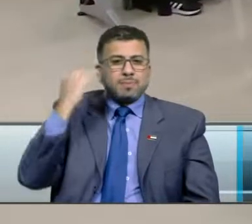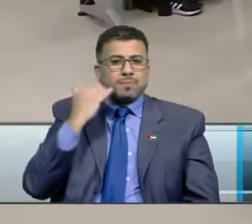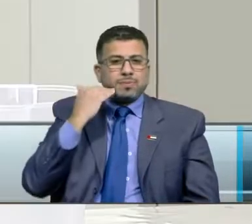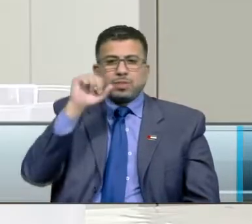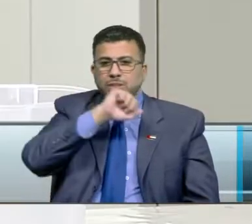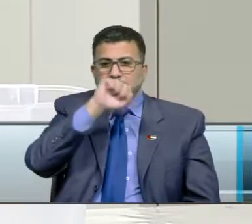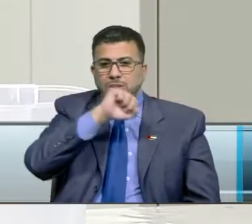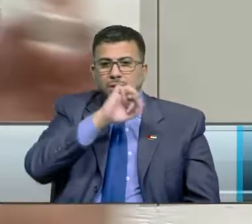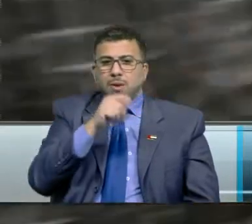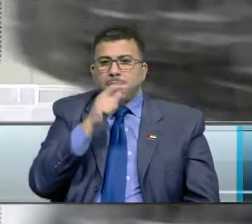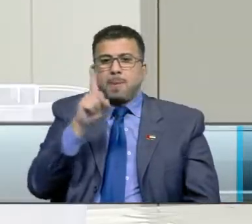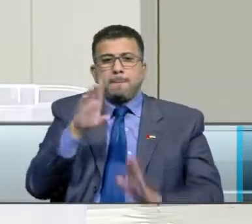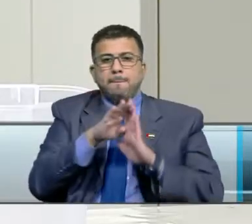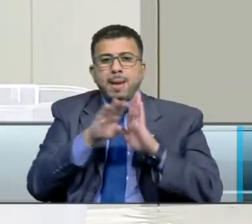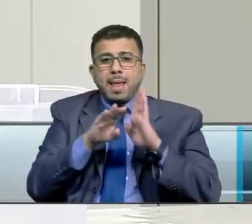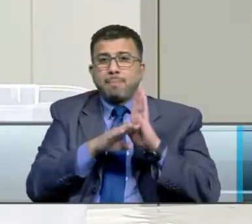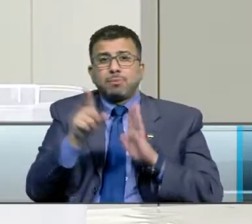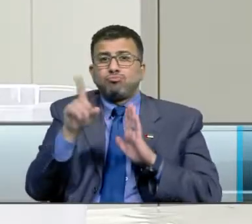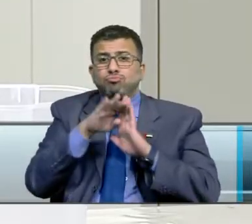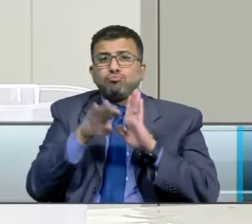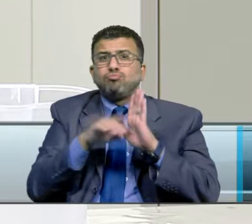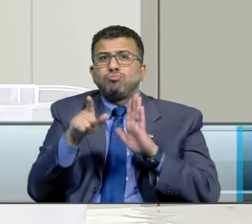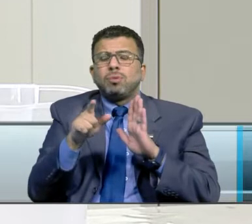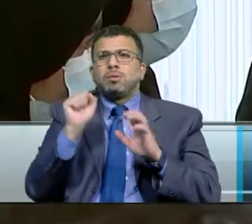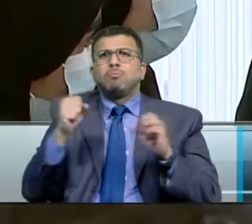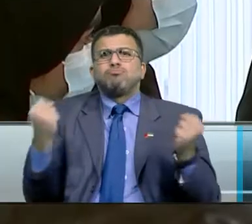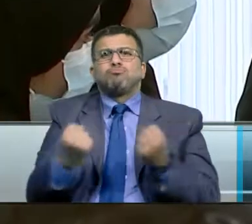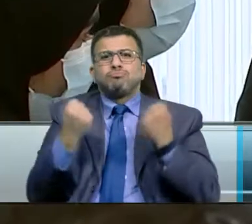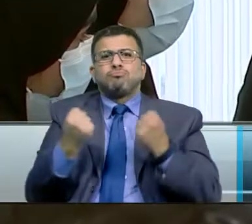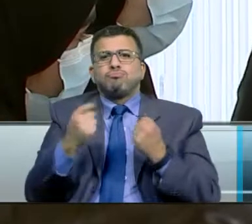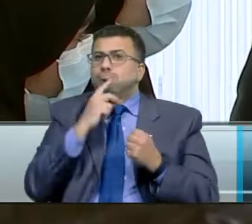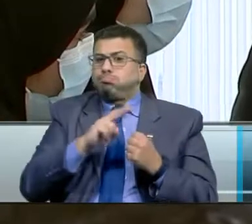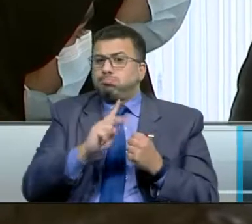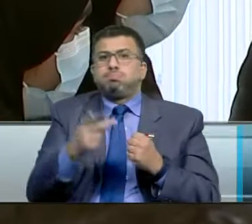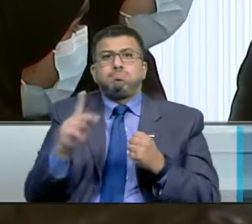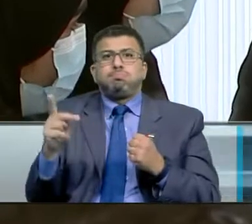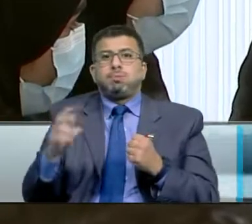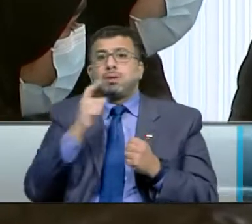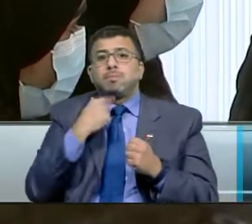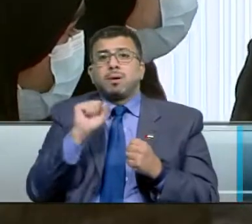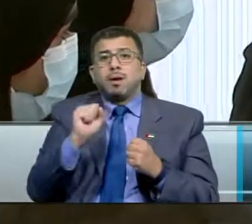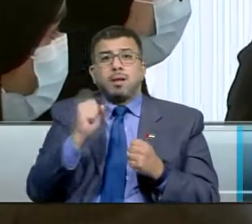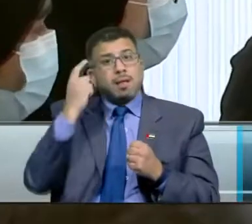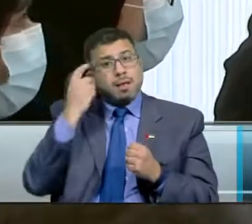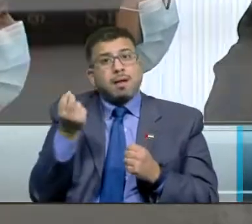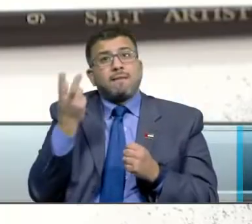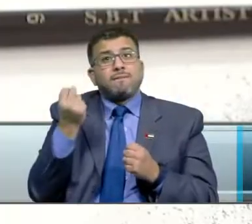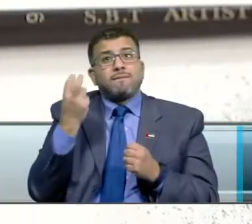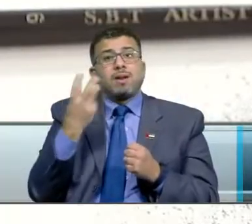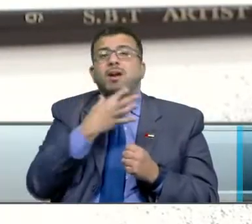للمنتسبات، وهو برنامج يضم فعاليات متنوعة مليئة بالمتعة والأفكار